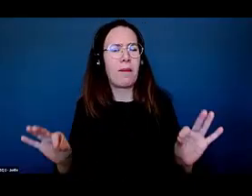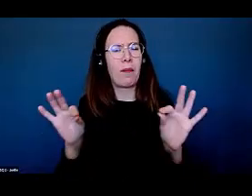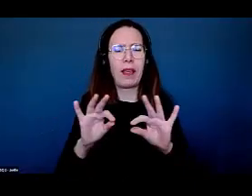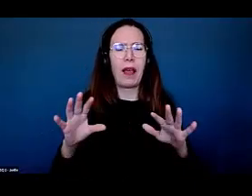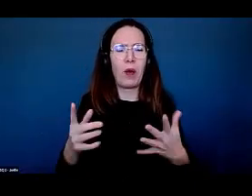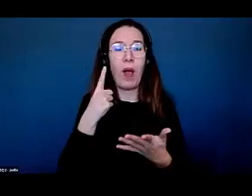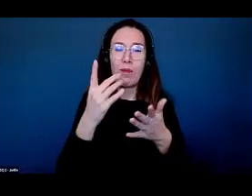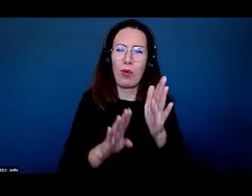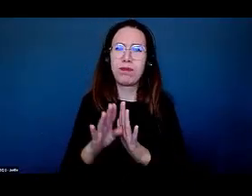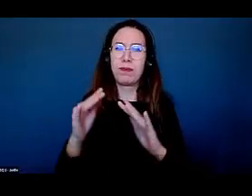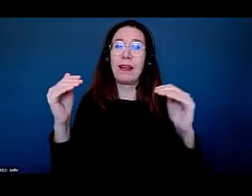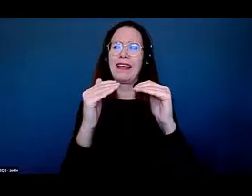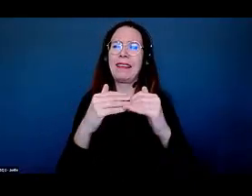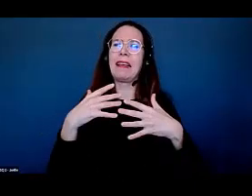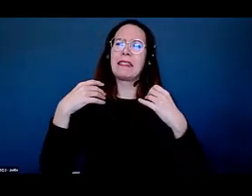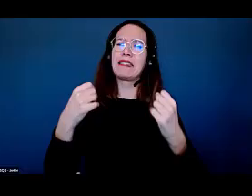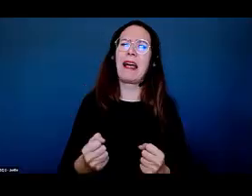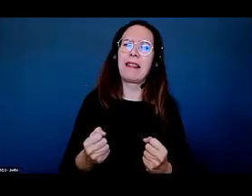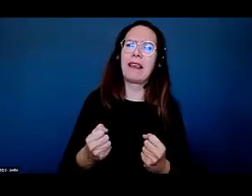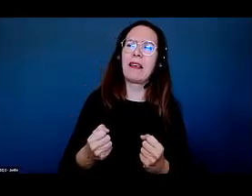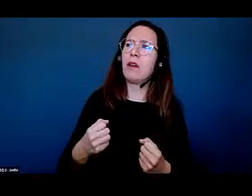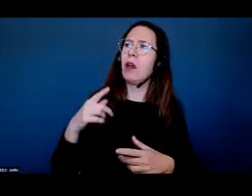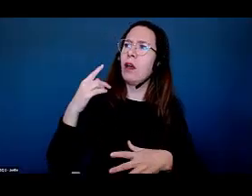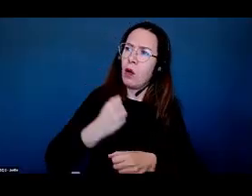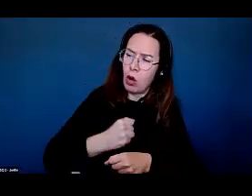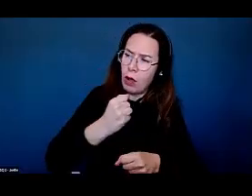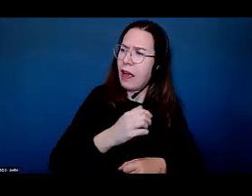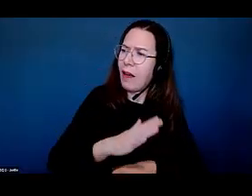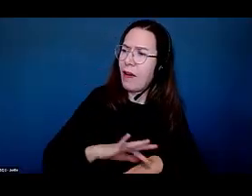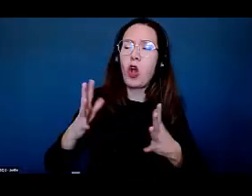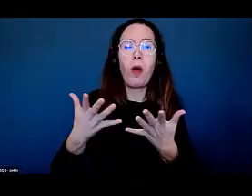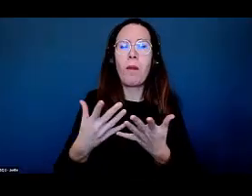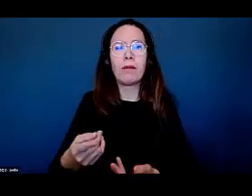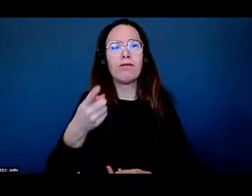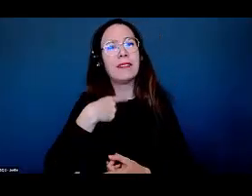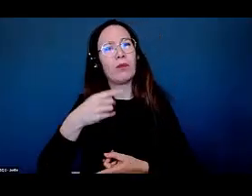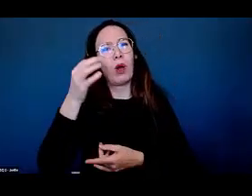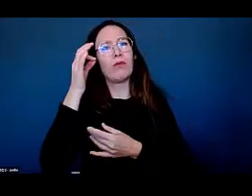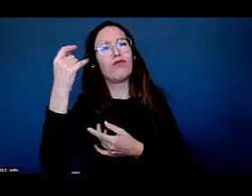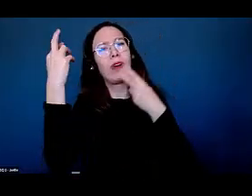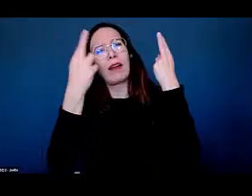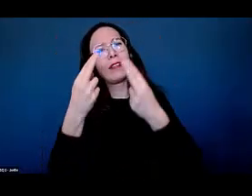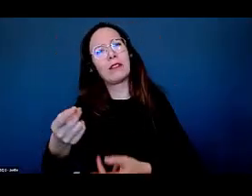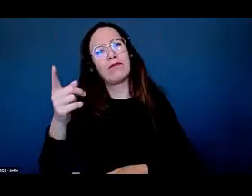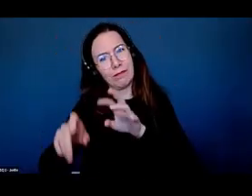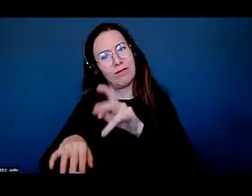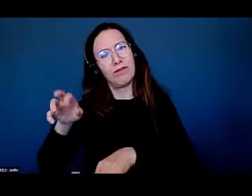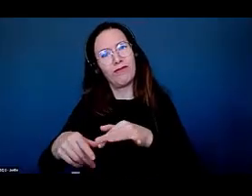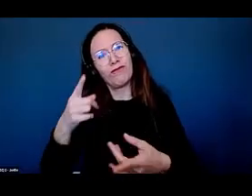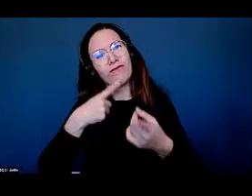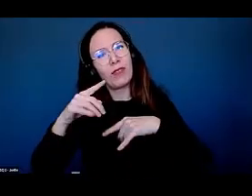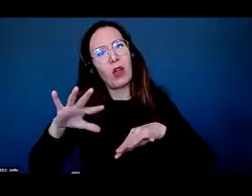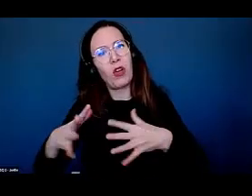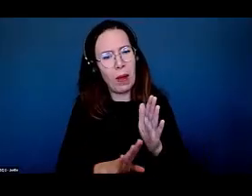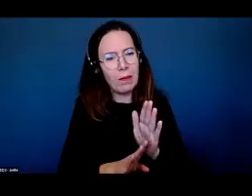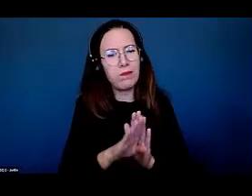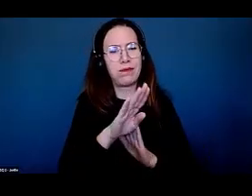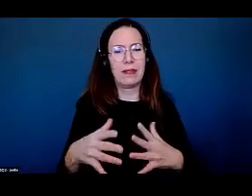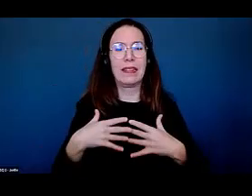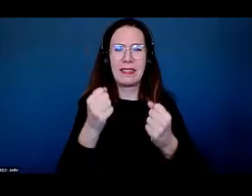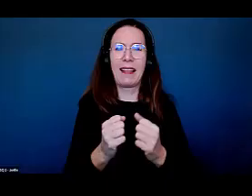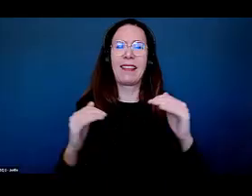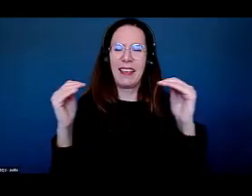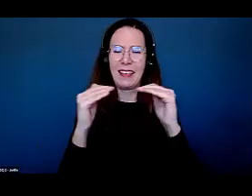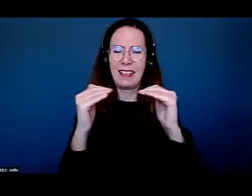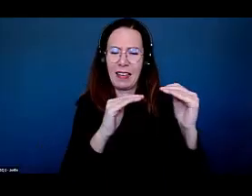l'élément essentiel pour faire progresser l'équité en santé dans la pratique. N'hésitez pas à partager vos réflexions dans le clavardage.